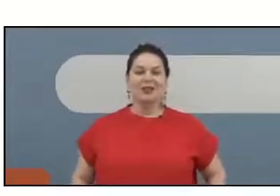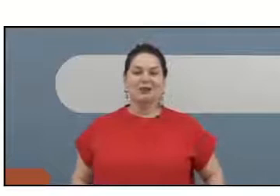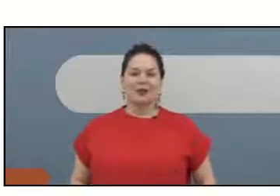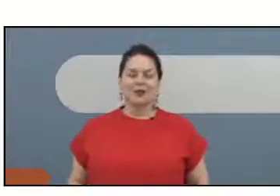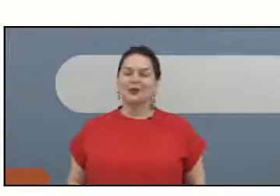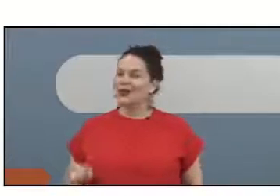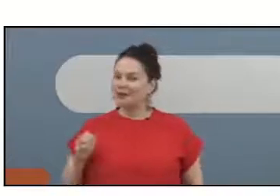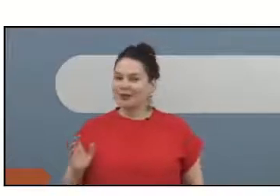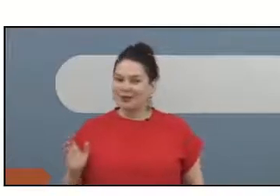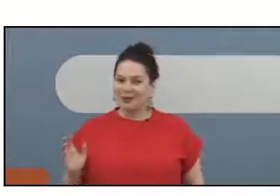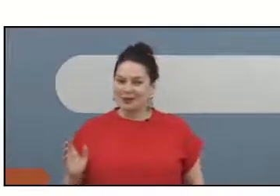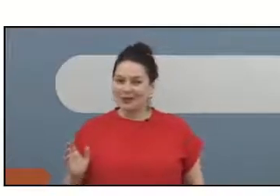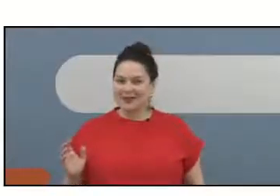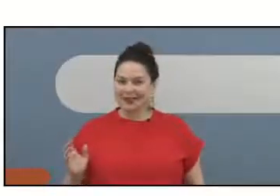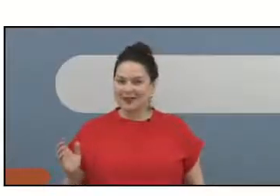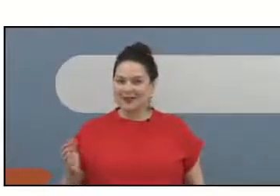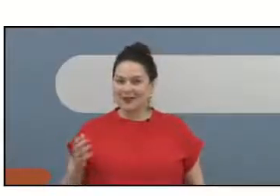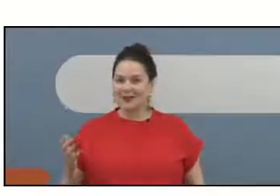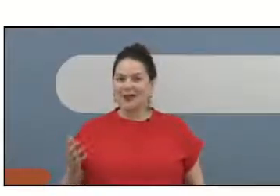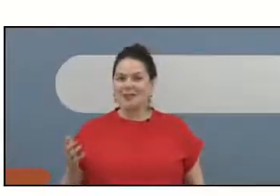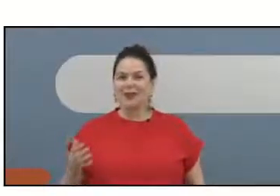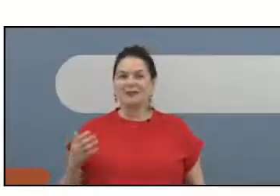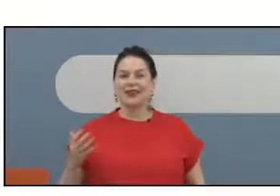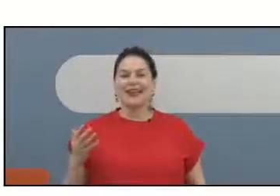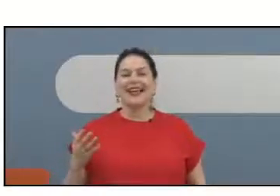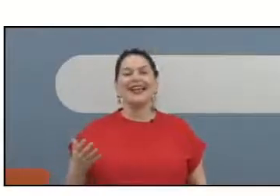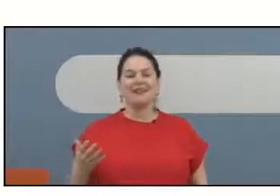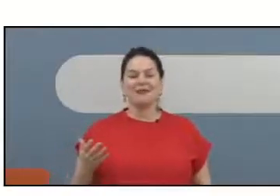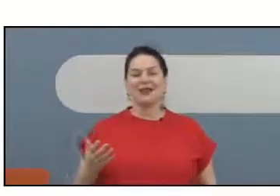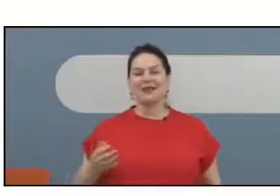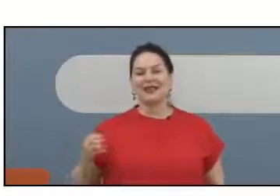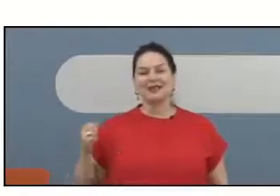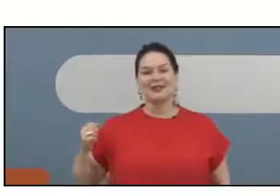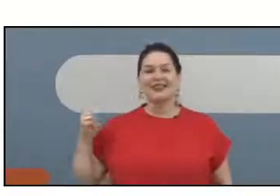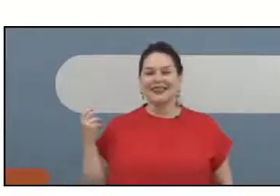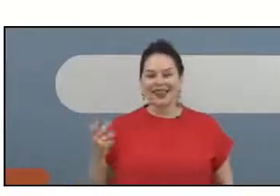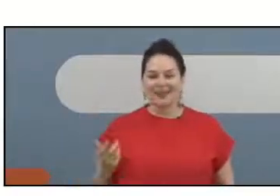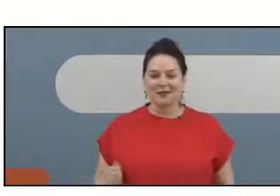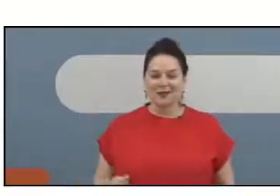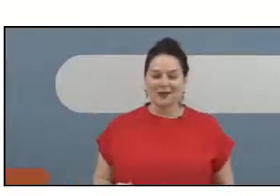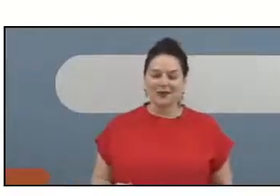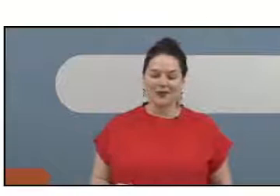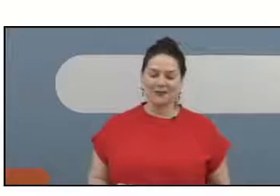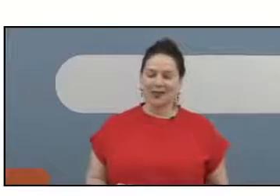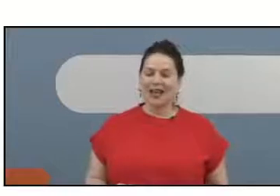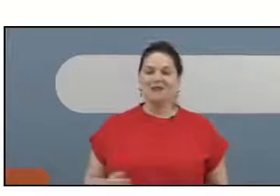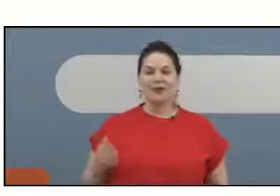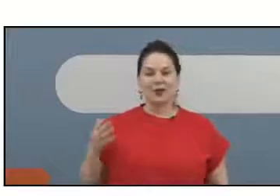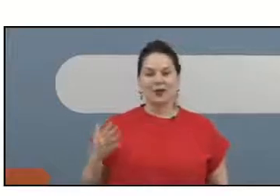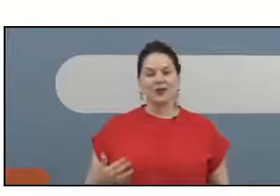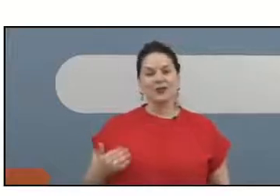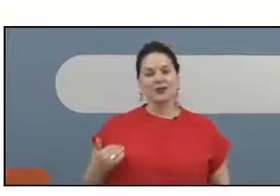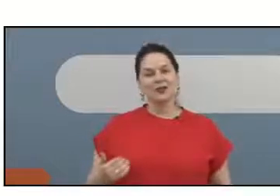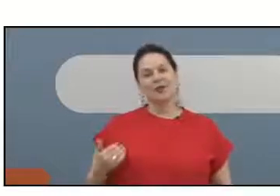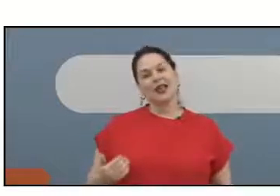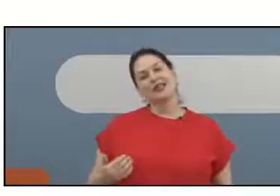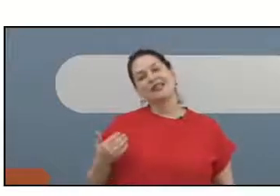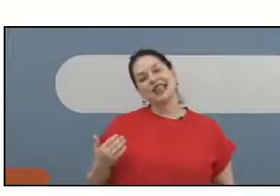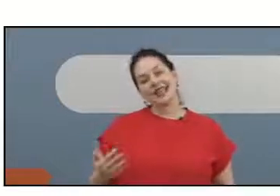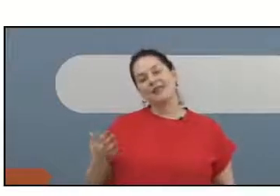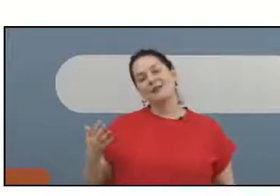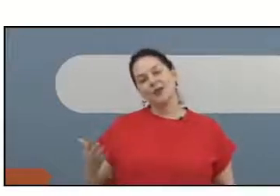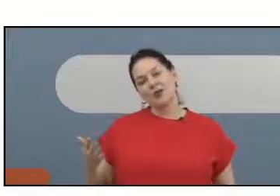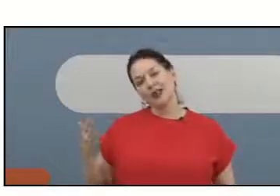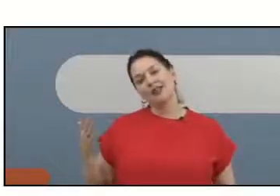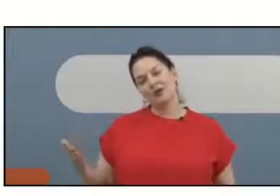והפרשנות השלישית היא פרשנות שרלוונטית מאוד אליכם. אנחנו ככה בגילאי חטיבת הביניים שזה שיא ההתבגרות. והפרשנות הזאת